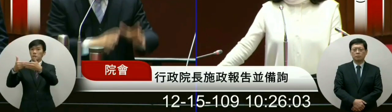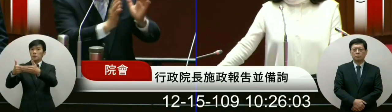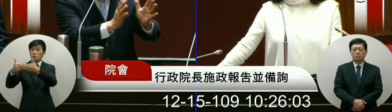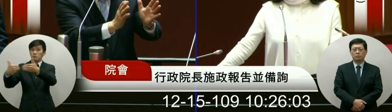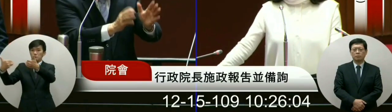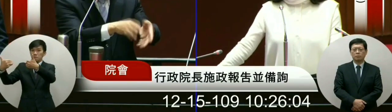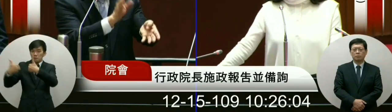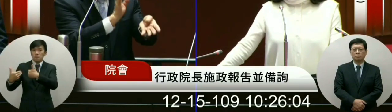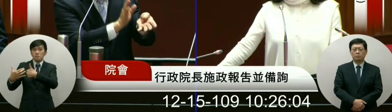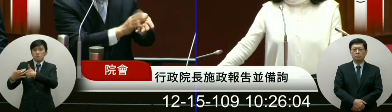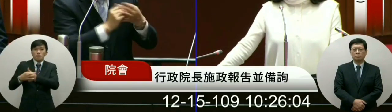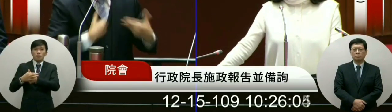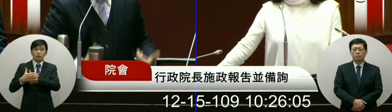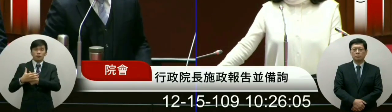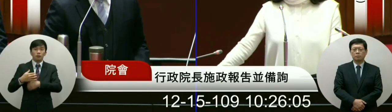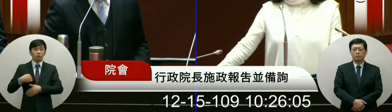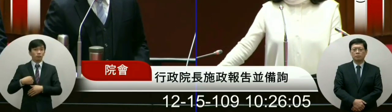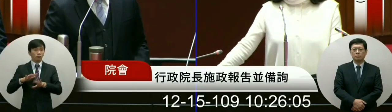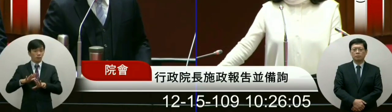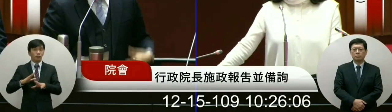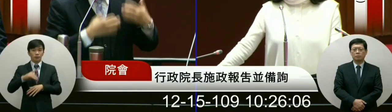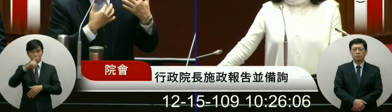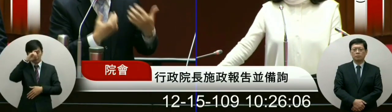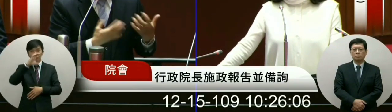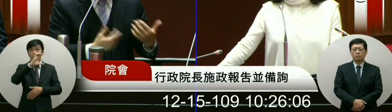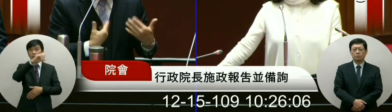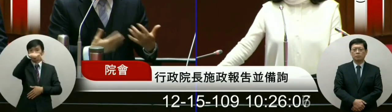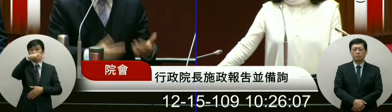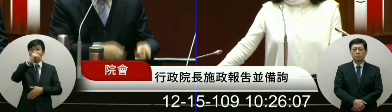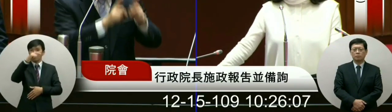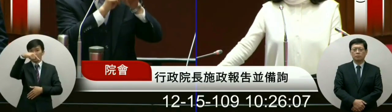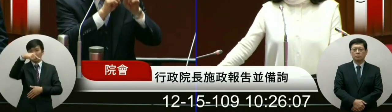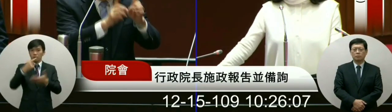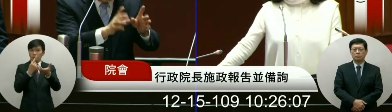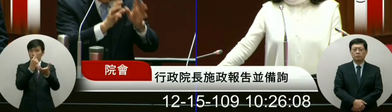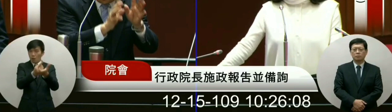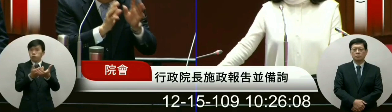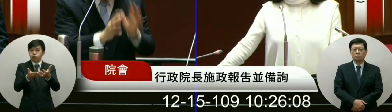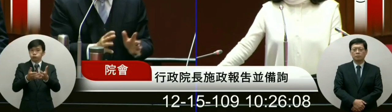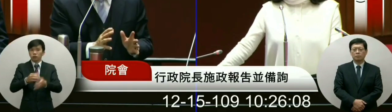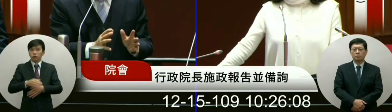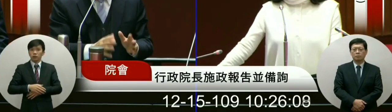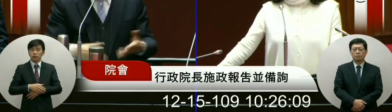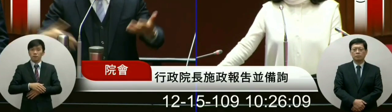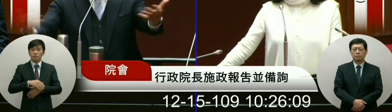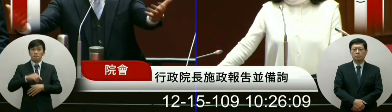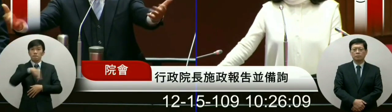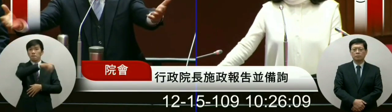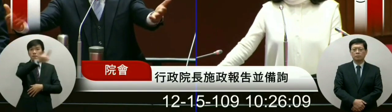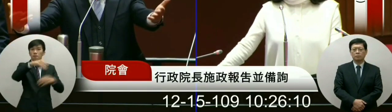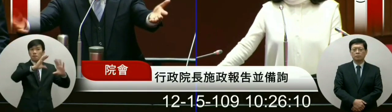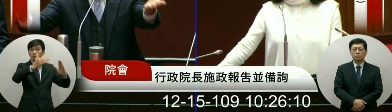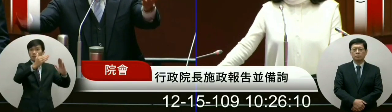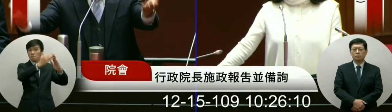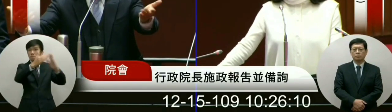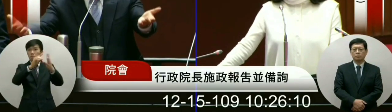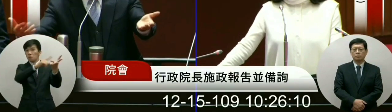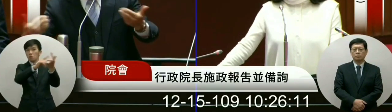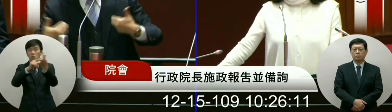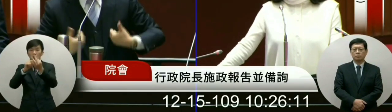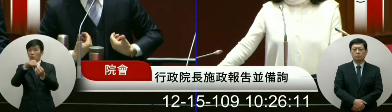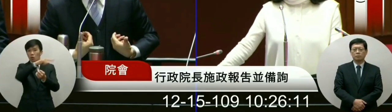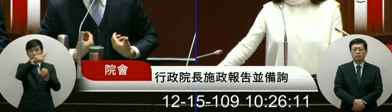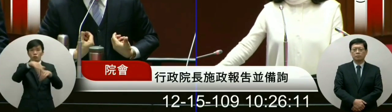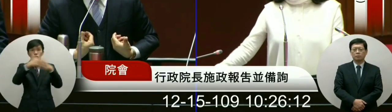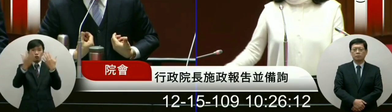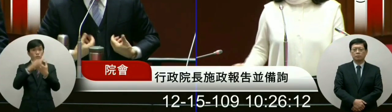住你，因此我们要加入 CPTPP， CPTPP 的所有的国家通通准许含莱